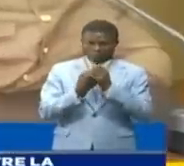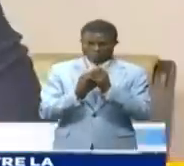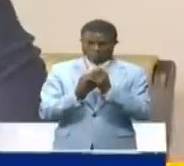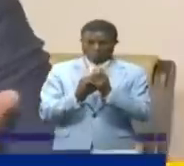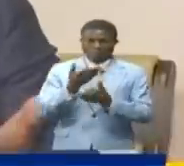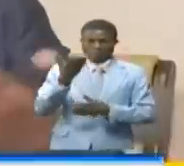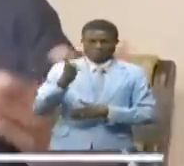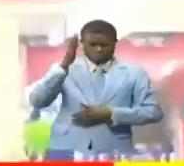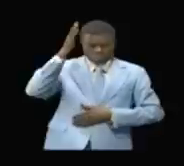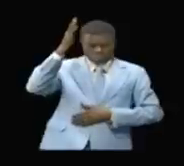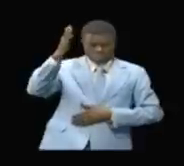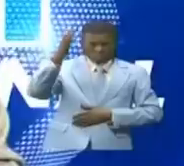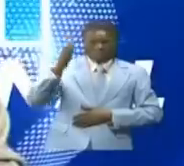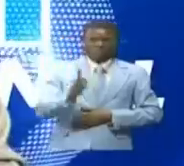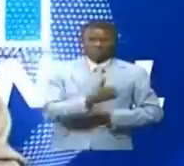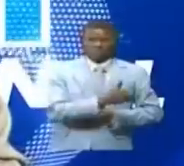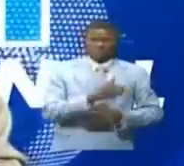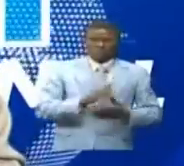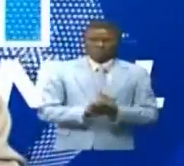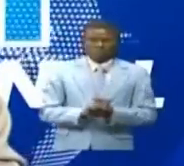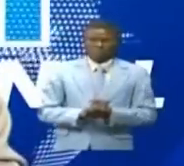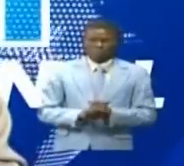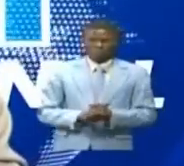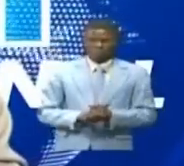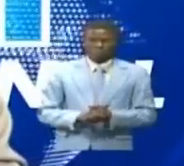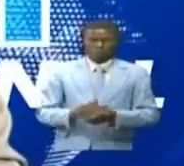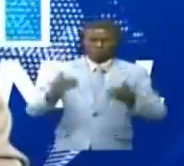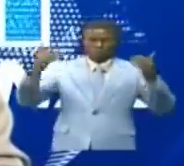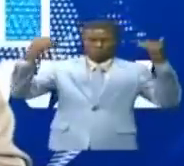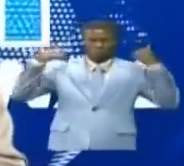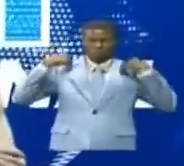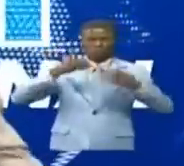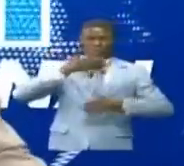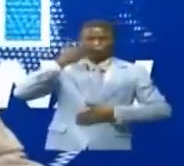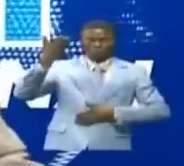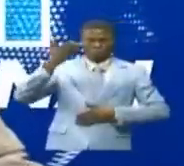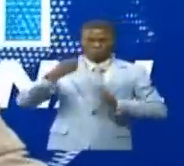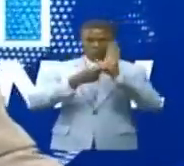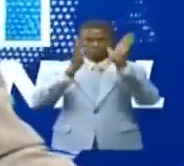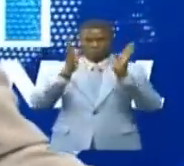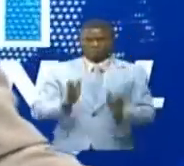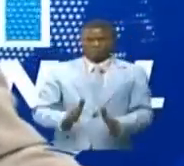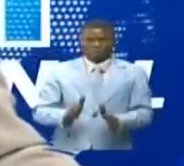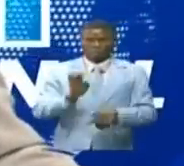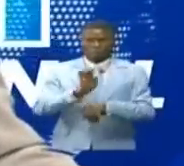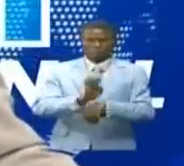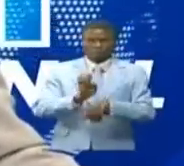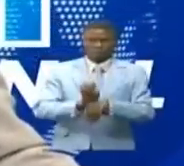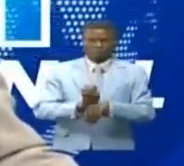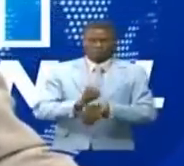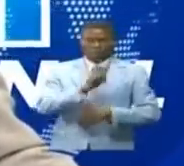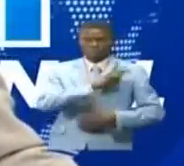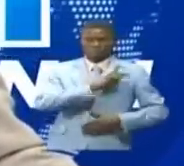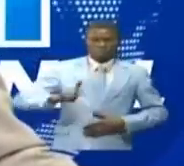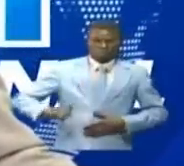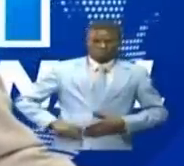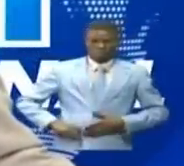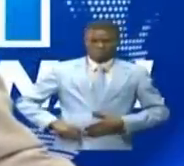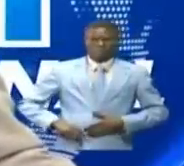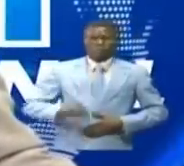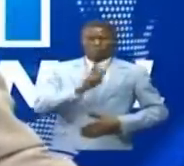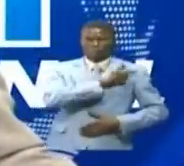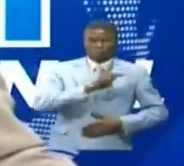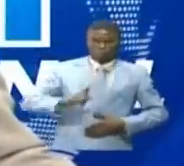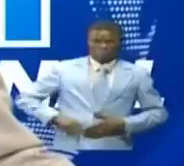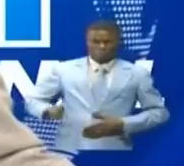rude prochainement. Enfin, le chef spirituel et représentant légal de l'église kimbanguiste, Simon